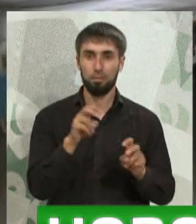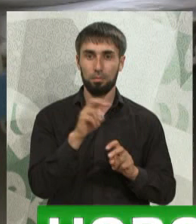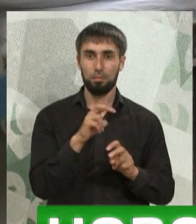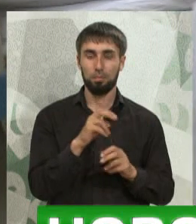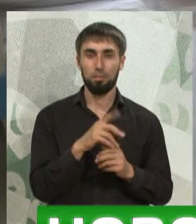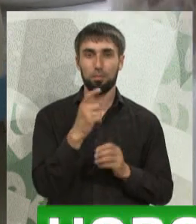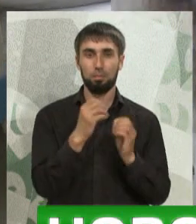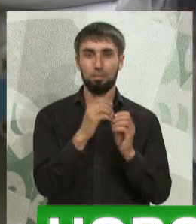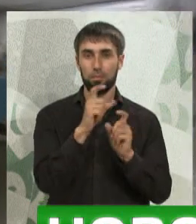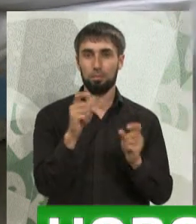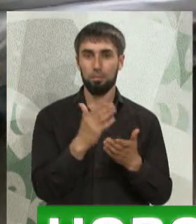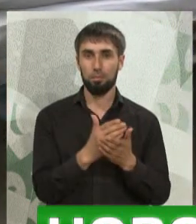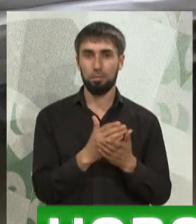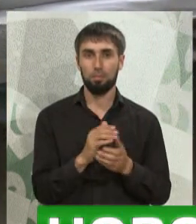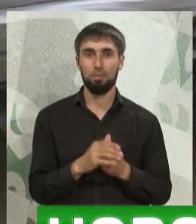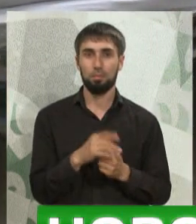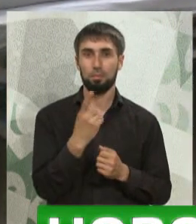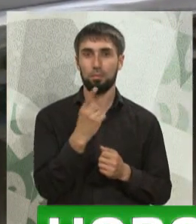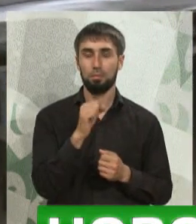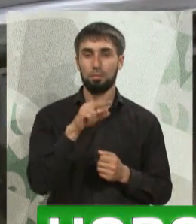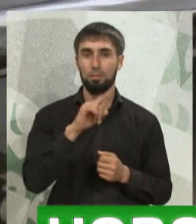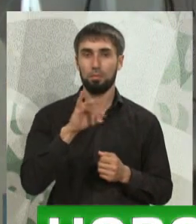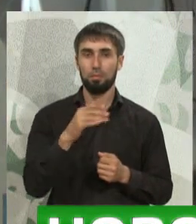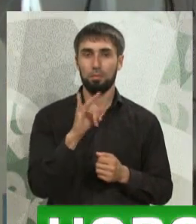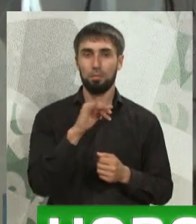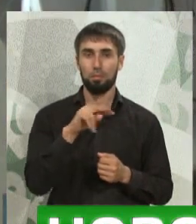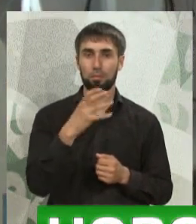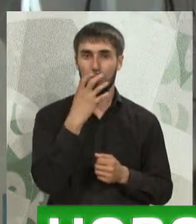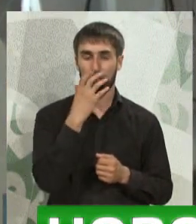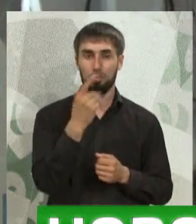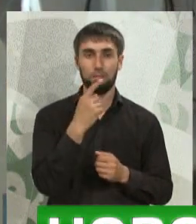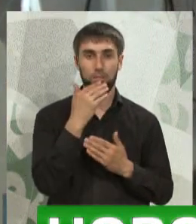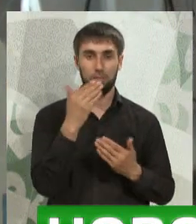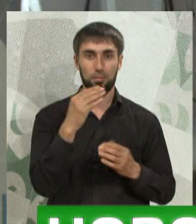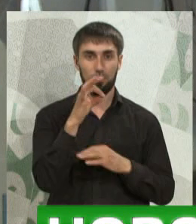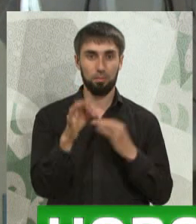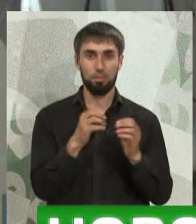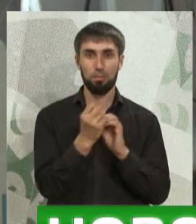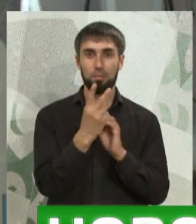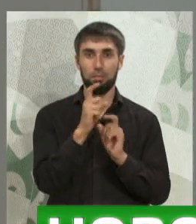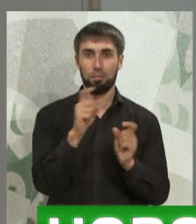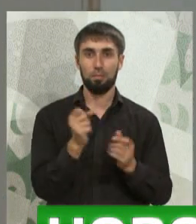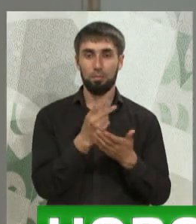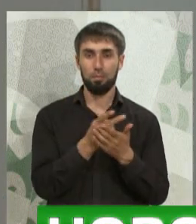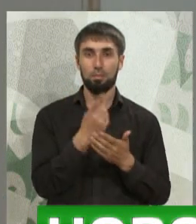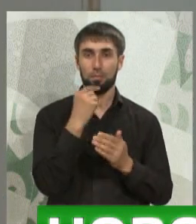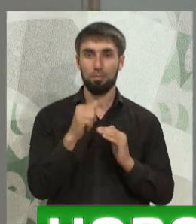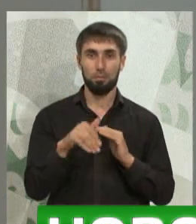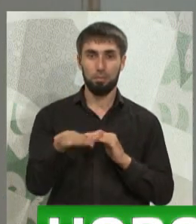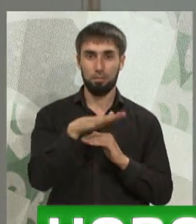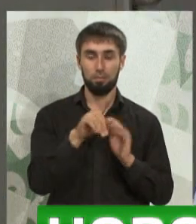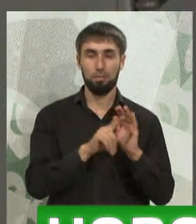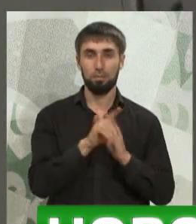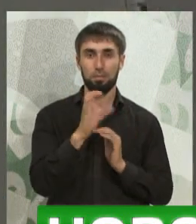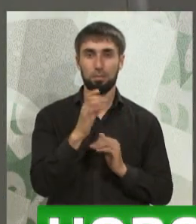лечится 110 человек. Один на аппарате ИВЛ. За последние сутки сюда поступило 12 человек. Обход красной зоны начали с